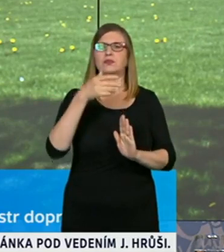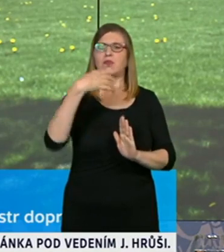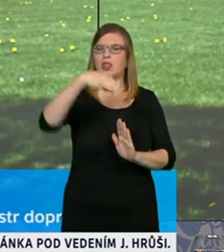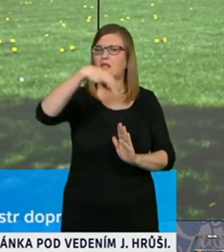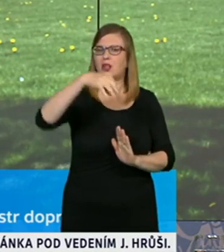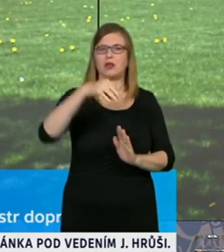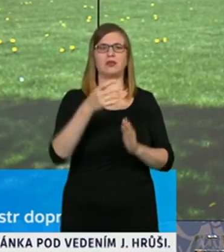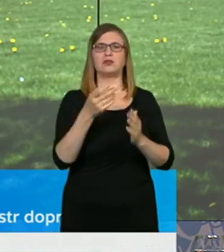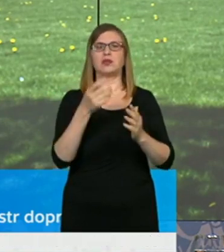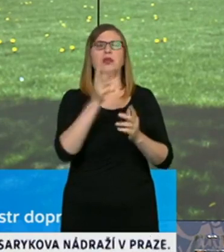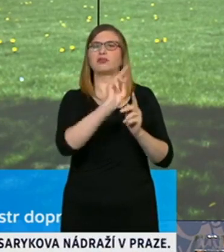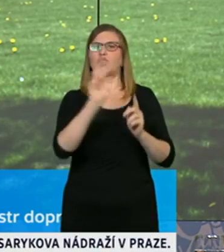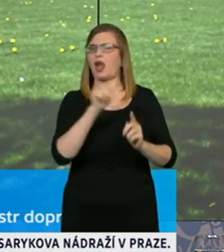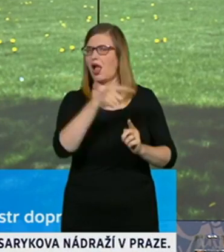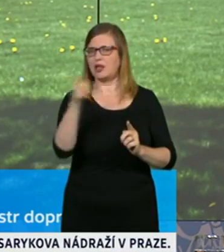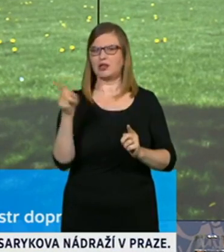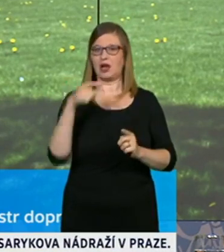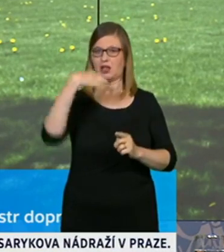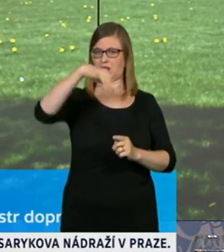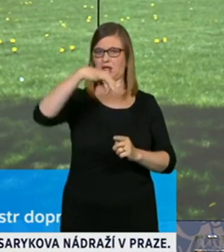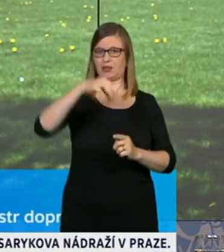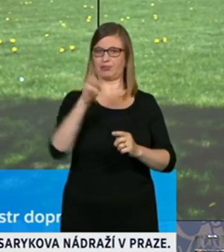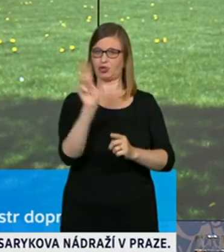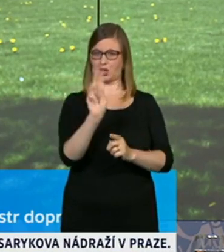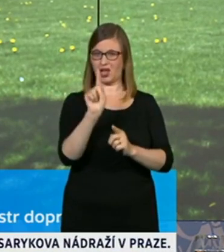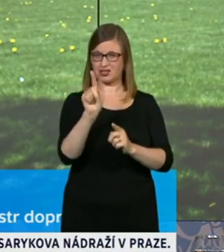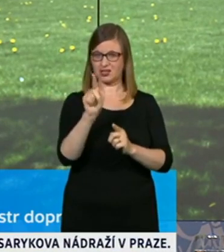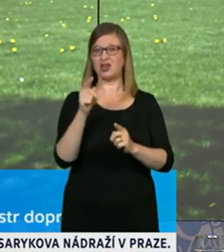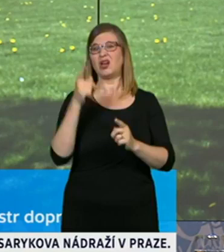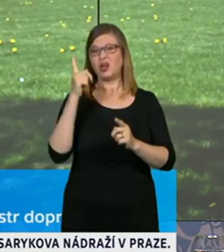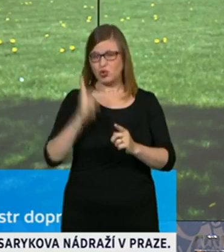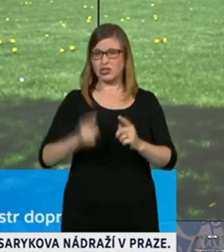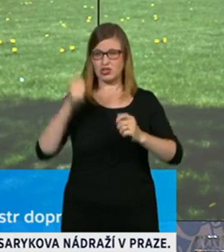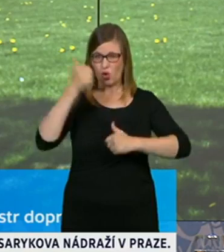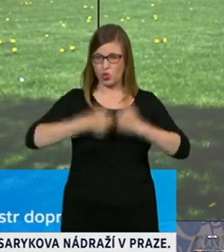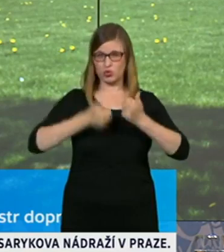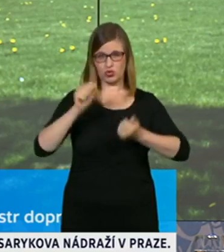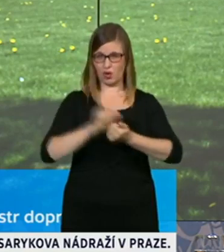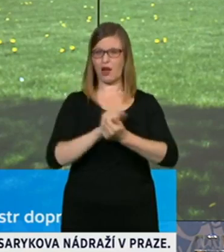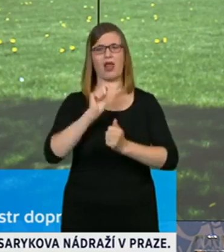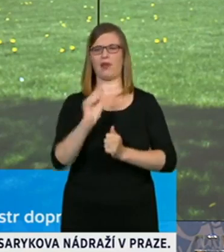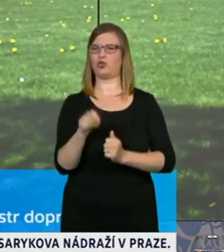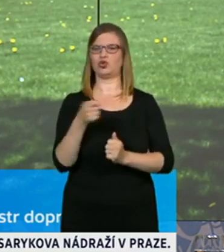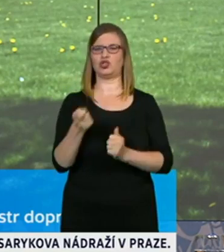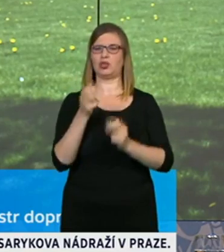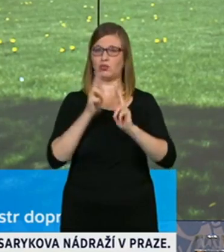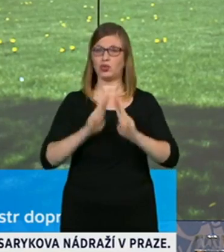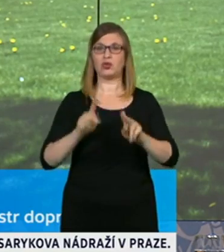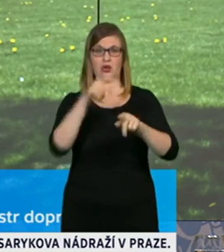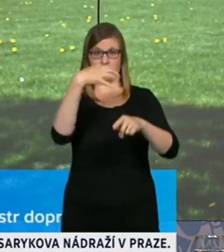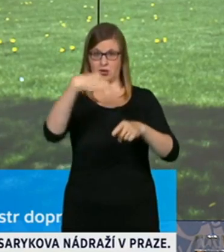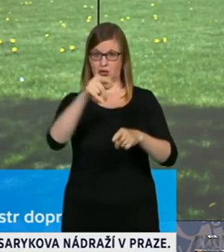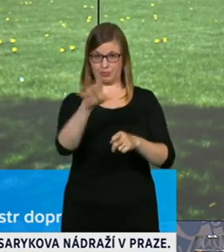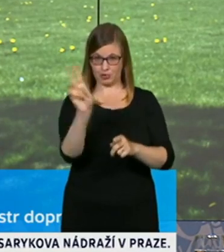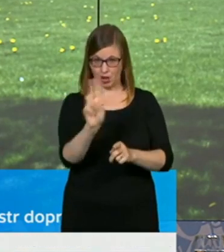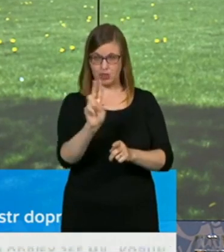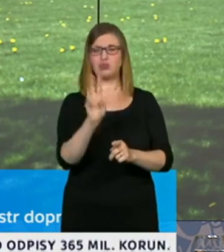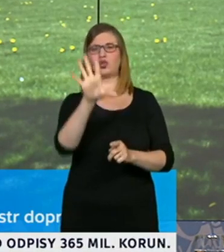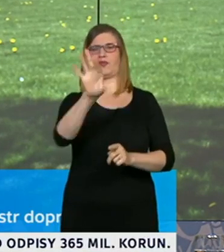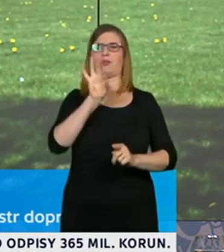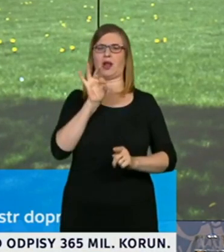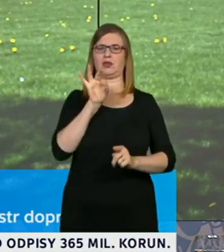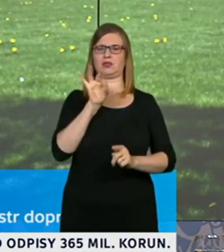možného dodavatele. Stejně tak se nebude týkat povinnost oznamovat o